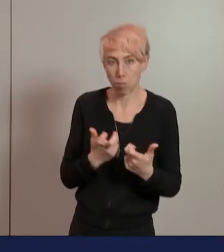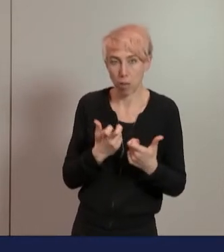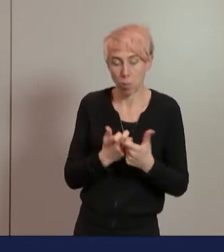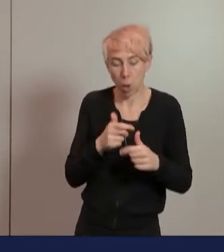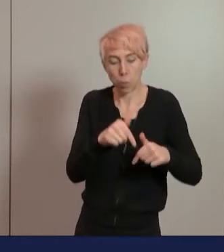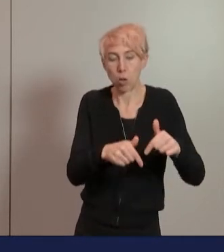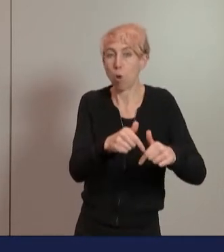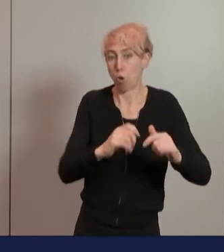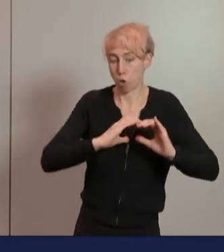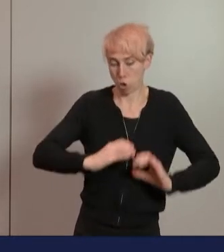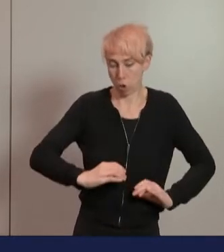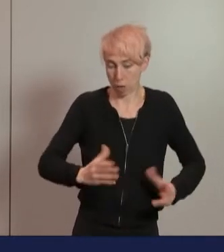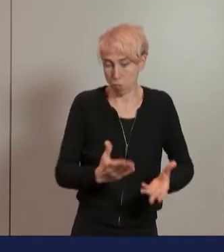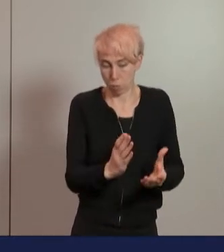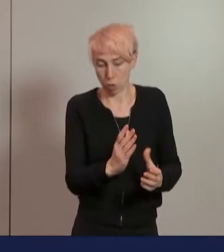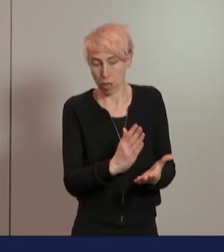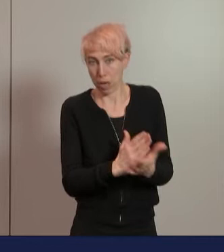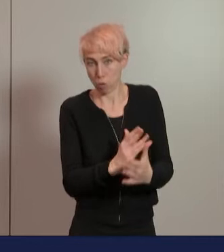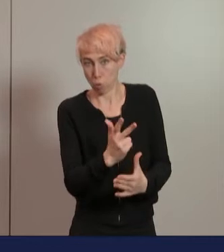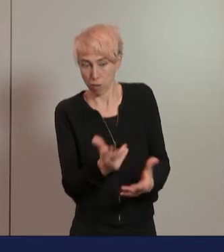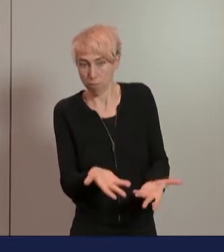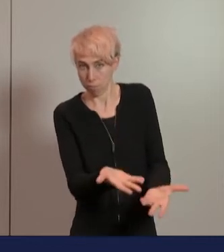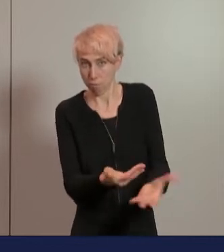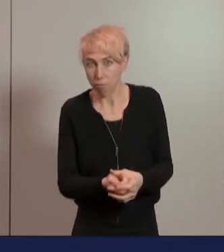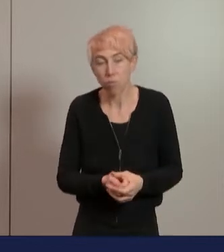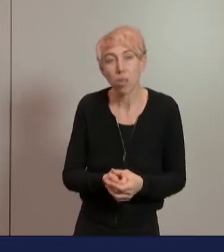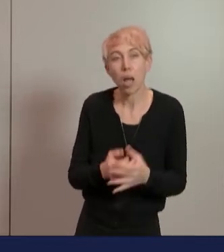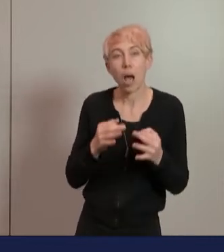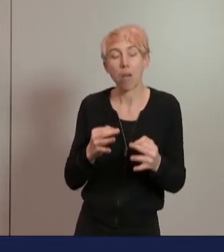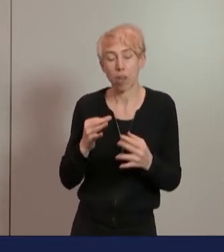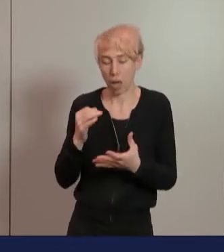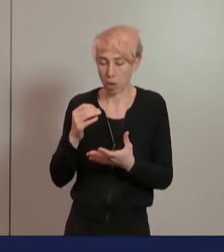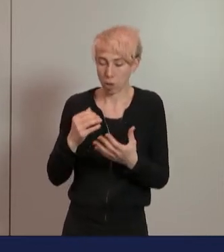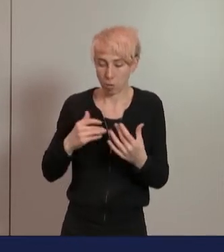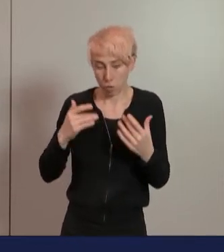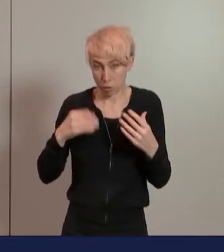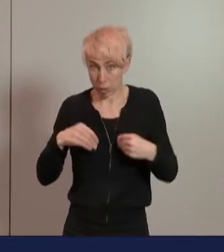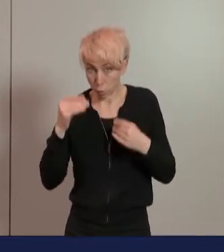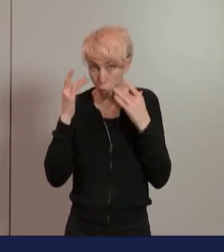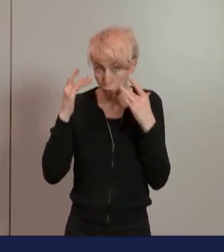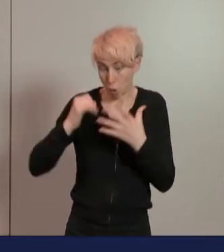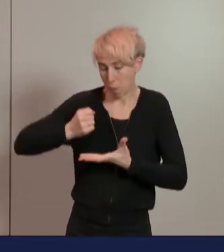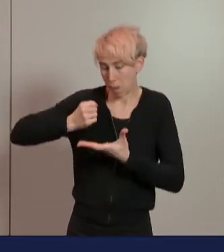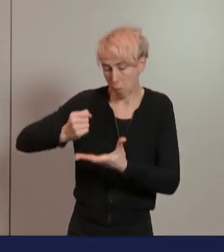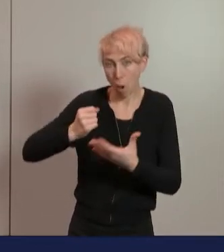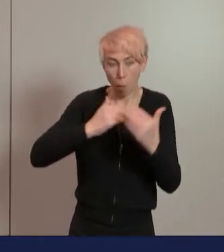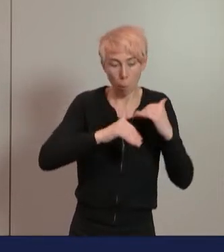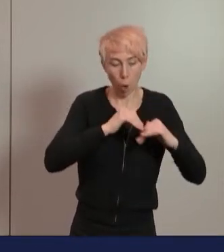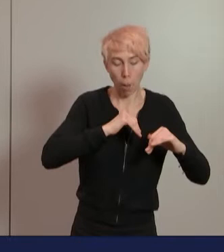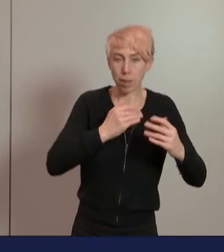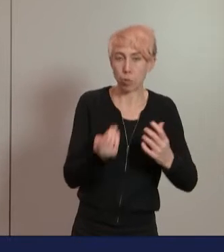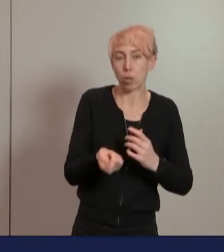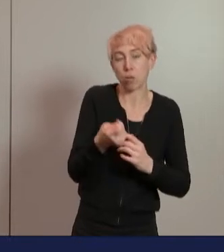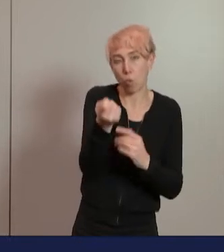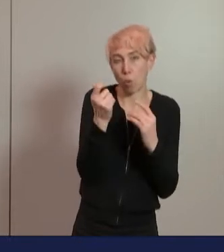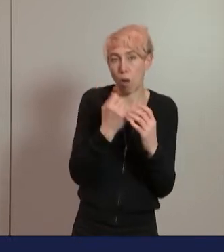Lande. Sur l'aspect direction culture et patrimoine, programme d'éducation artistique et culturelle mis